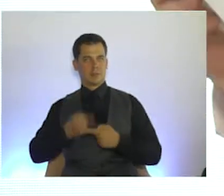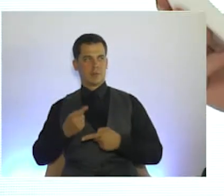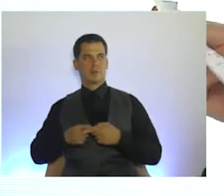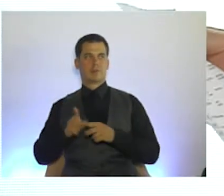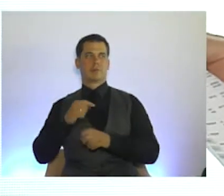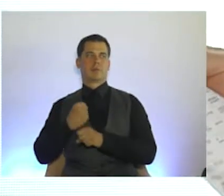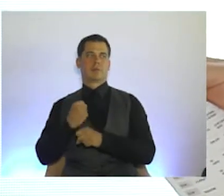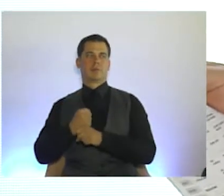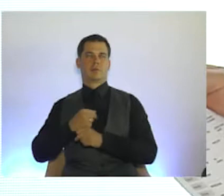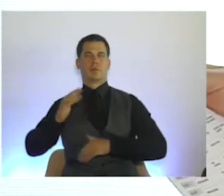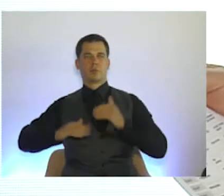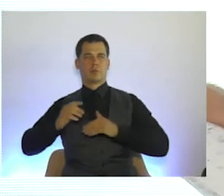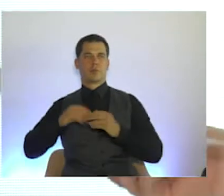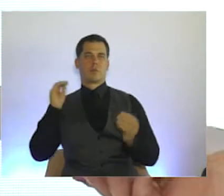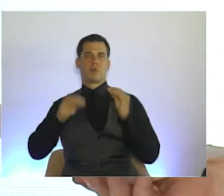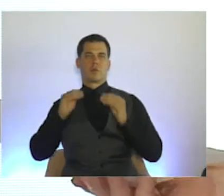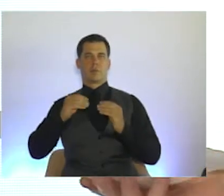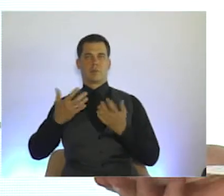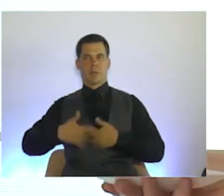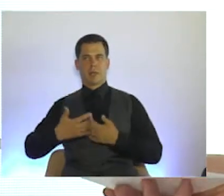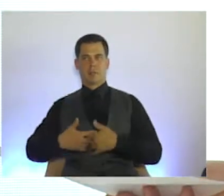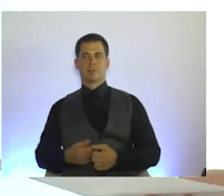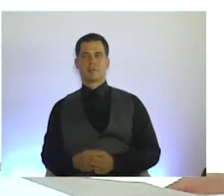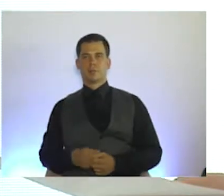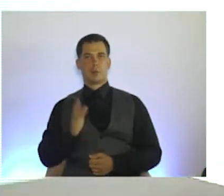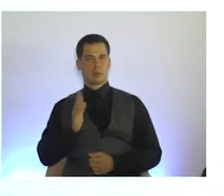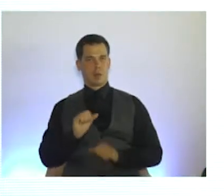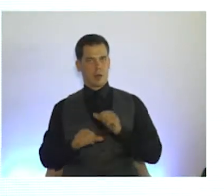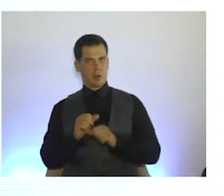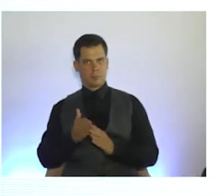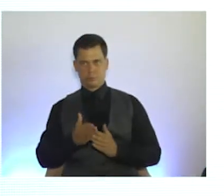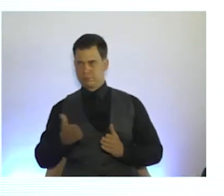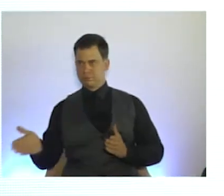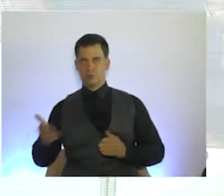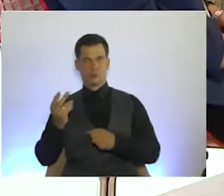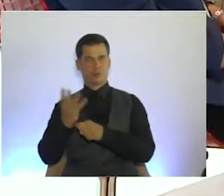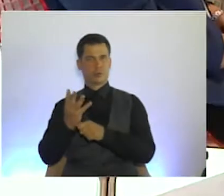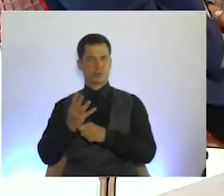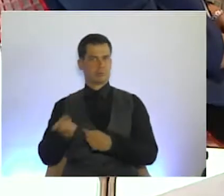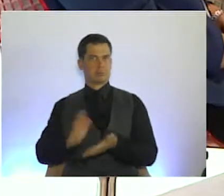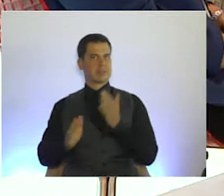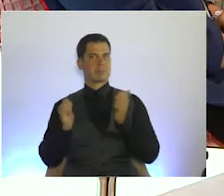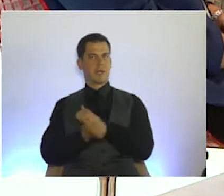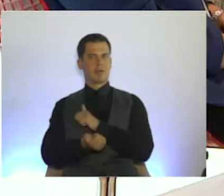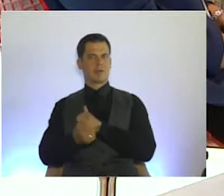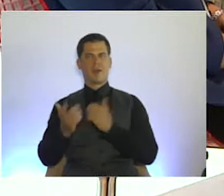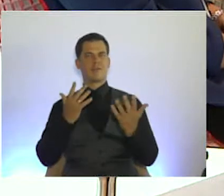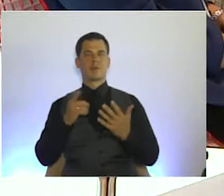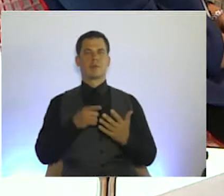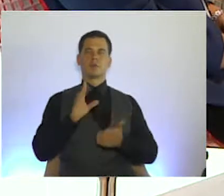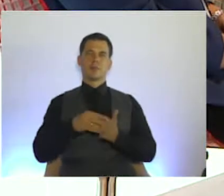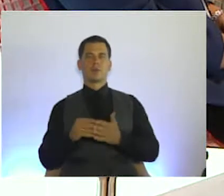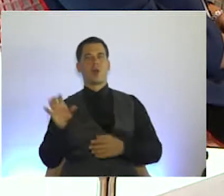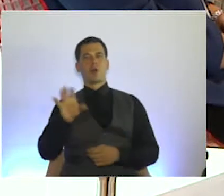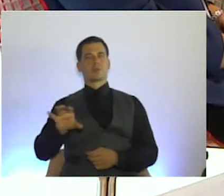robotnik budowlany, monter, mechanik. Lata minęły, niewiele się zmieniło. Panie dyrektorze, jak to jest? Obserwatorium Rynku Pracy,